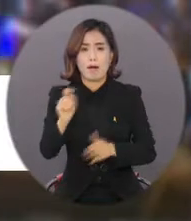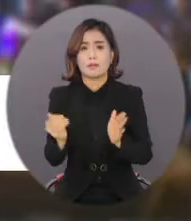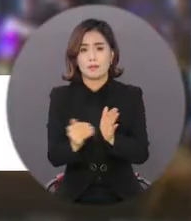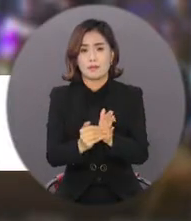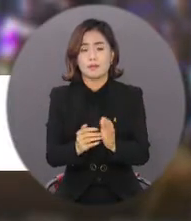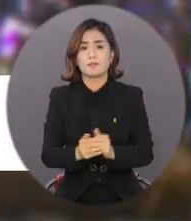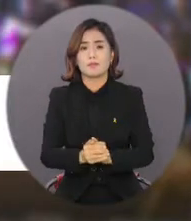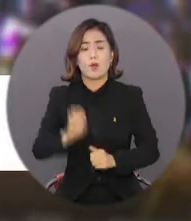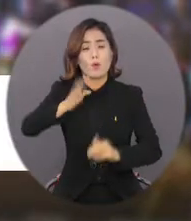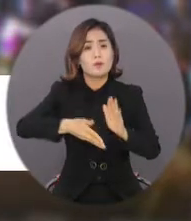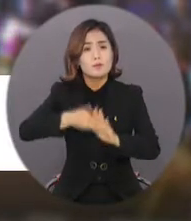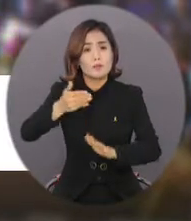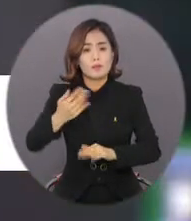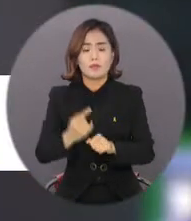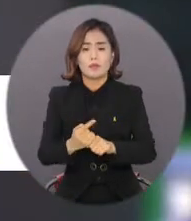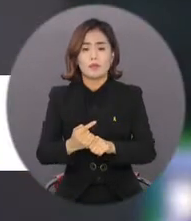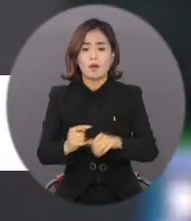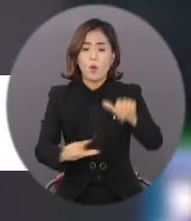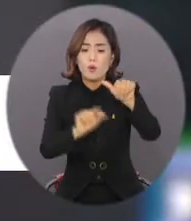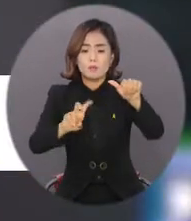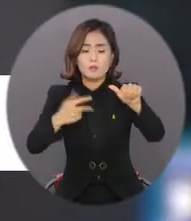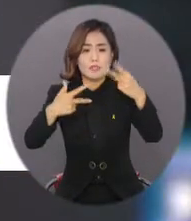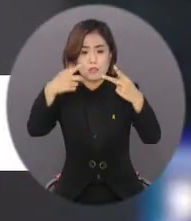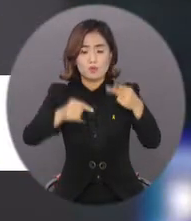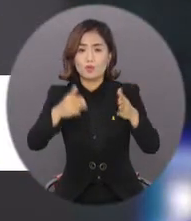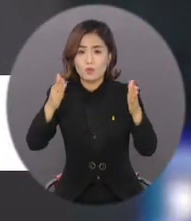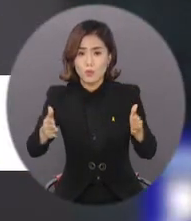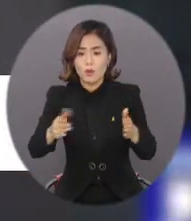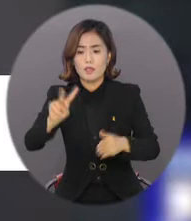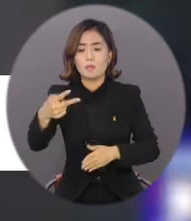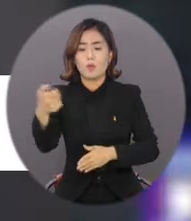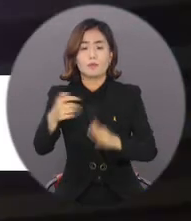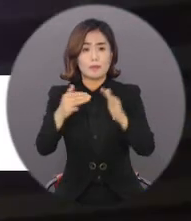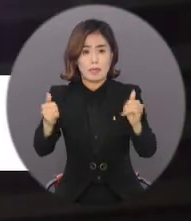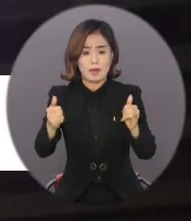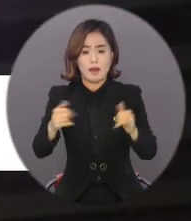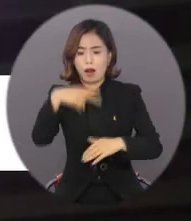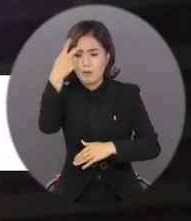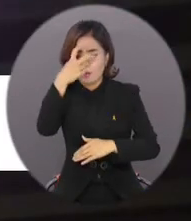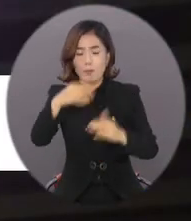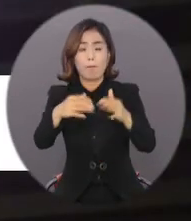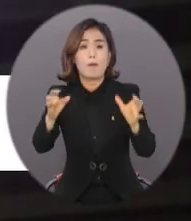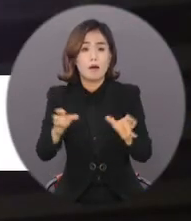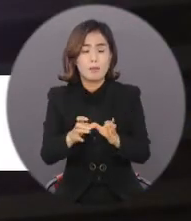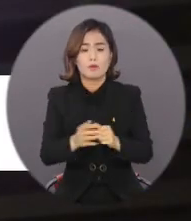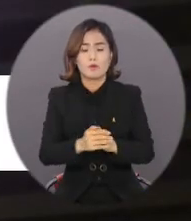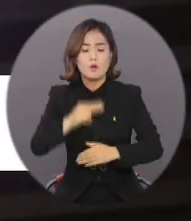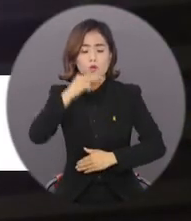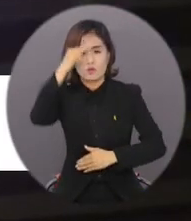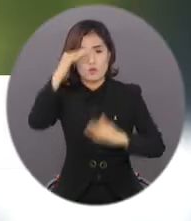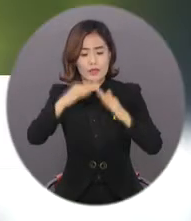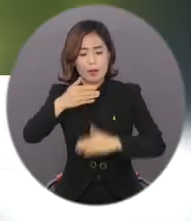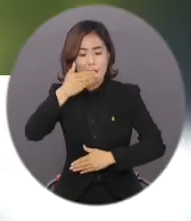적발했습니다. 광주시는 지난 15일부터 2주 동안 250여 명으로 구성된 합동점검반을 꾸려